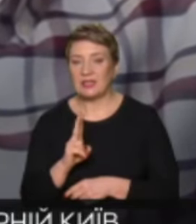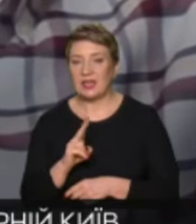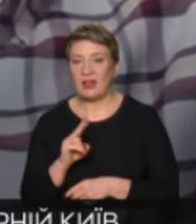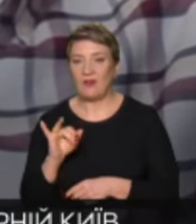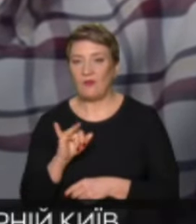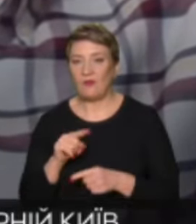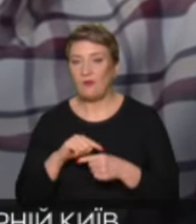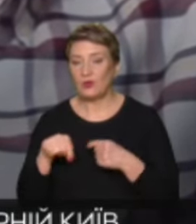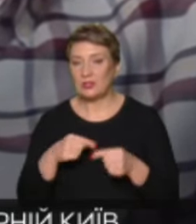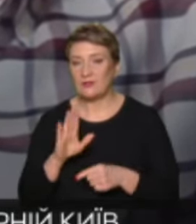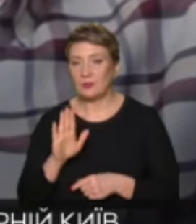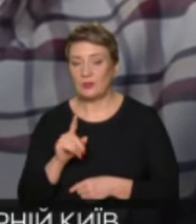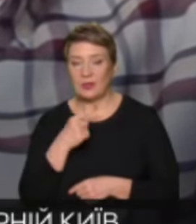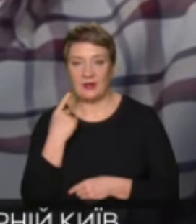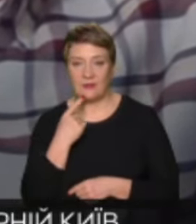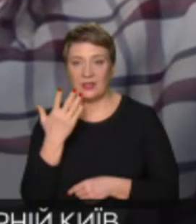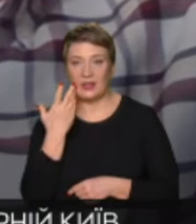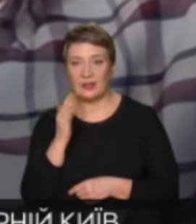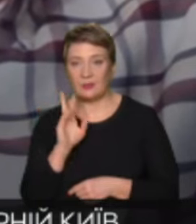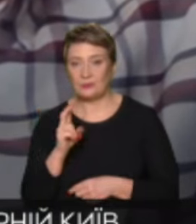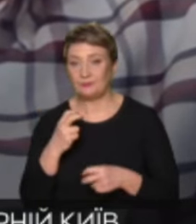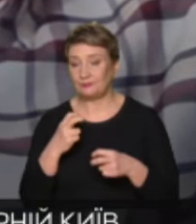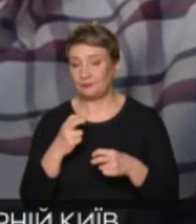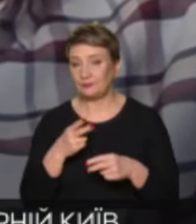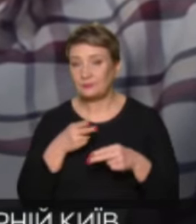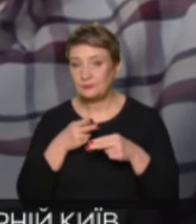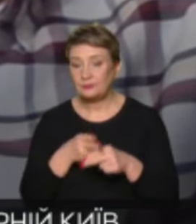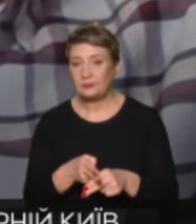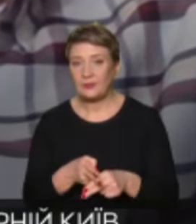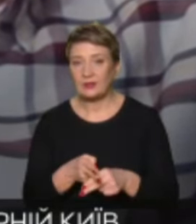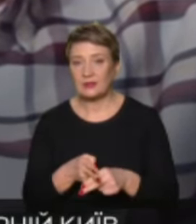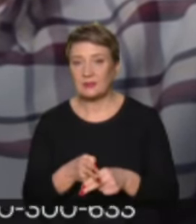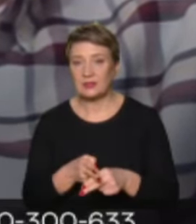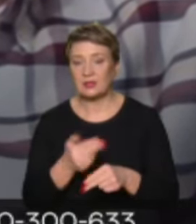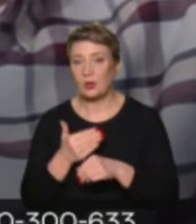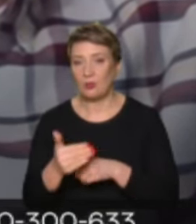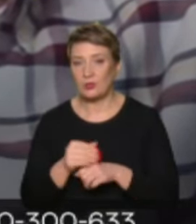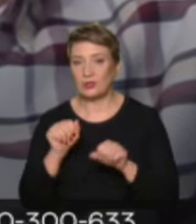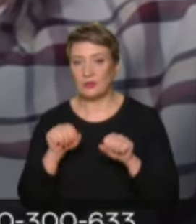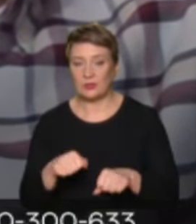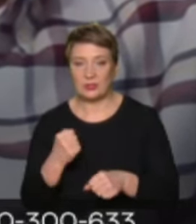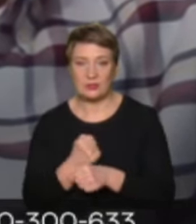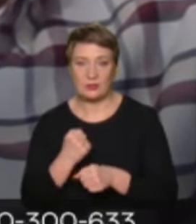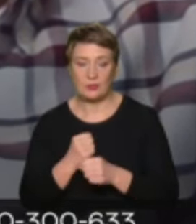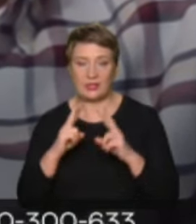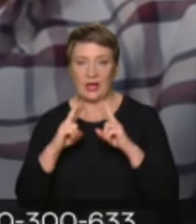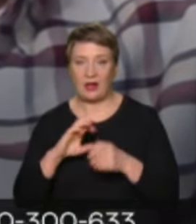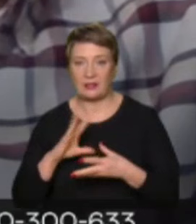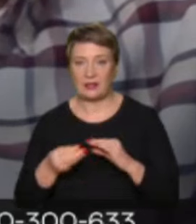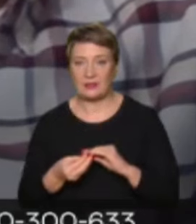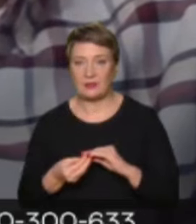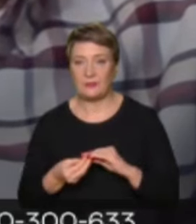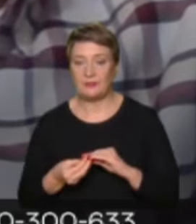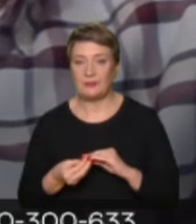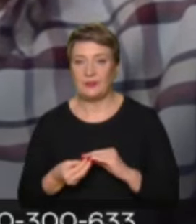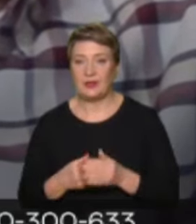можна буде говорити тоді, коли буде взламано укріпрайон Сіньківка. Після цього вже можна робити відповідну аналітику, тому що